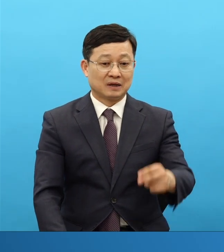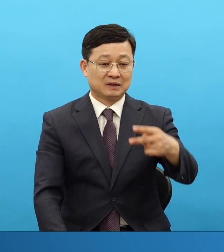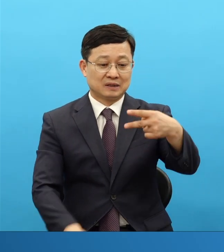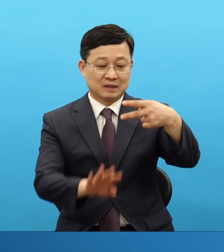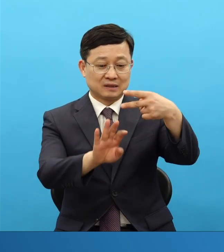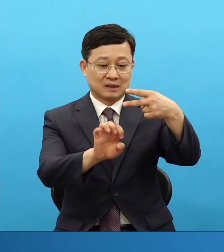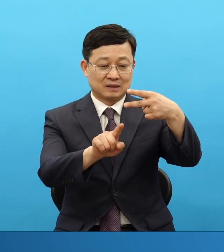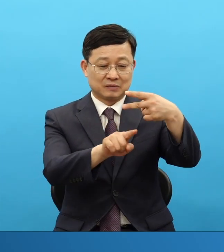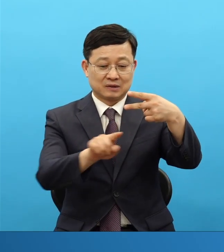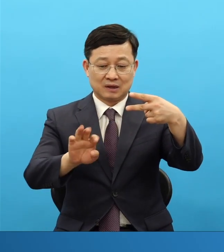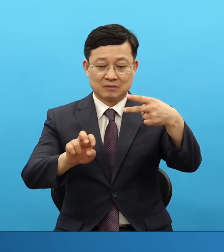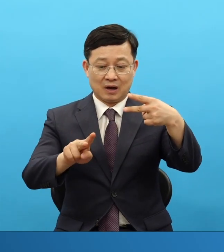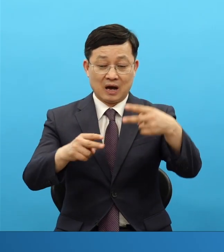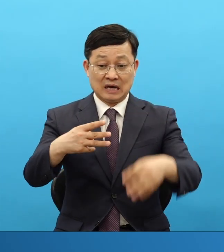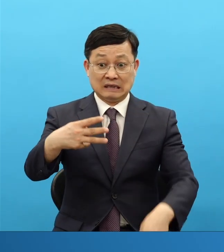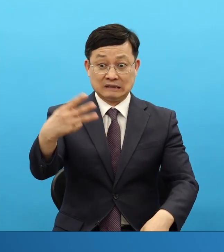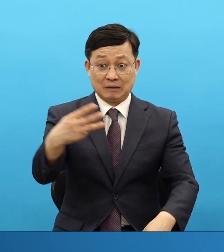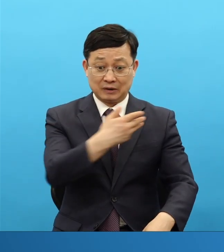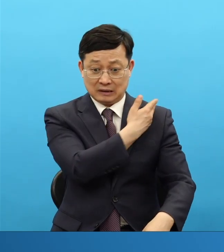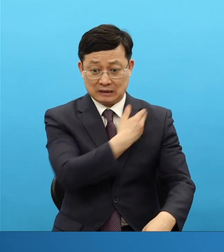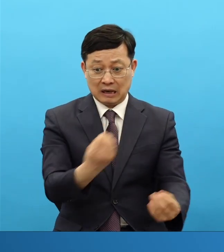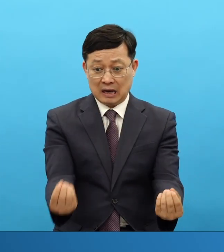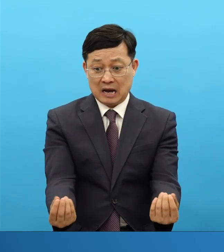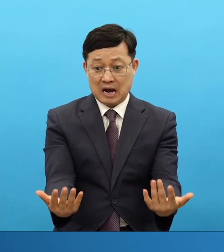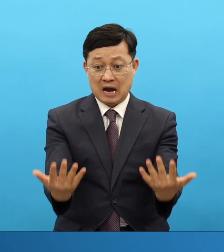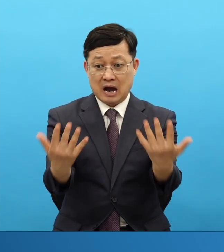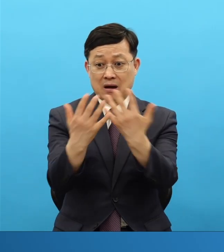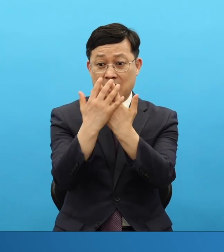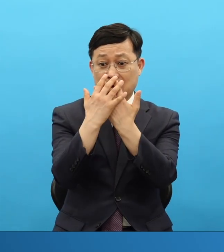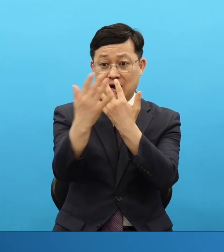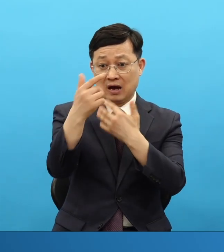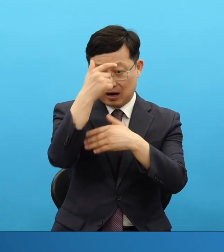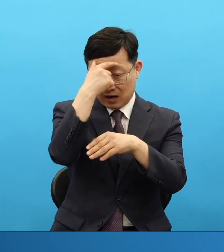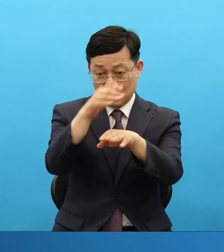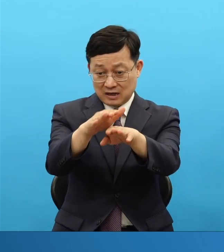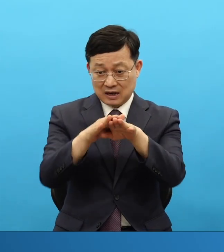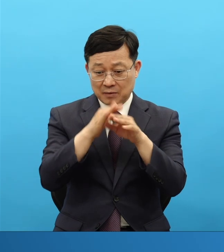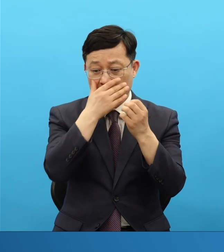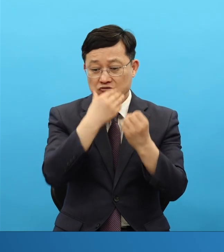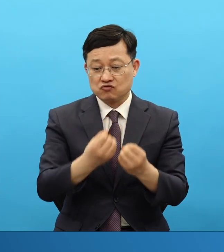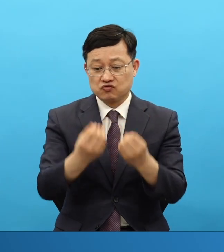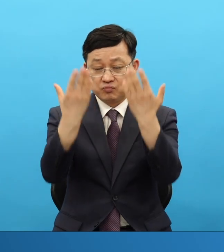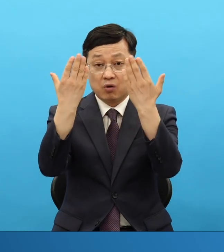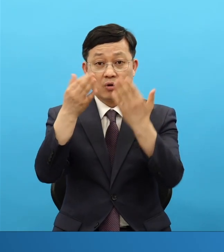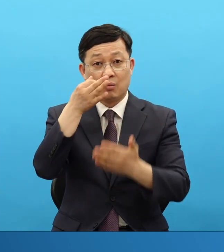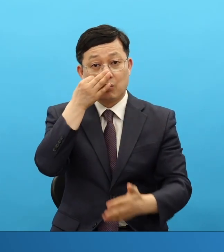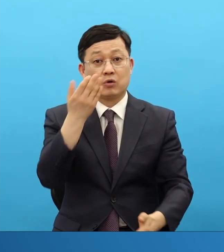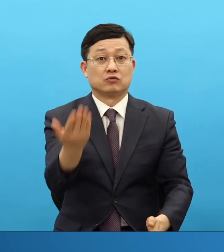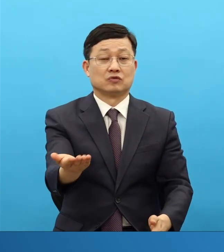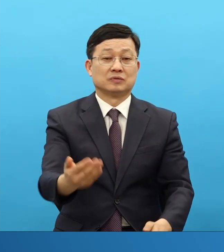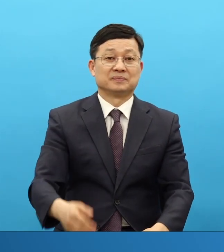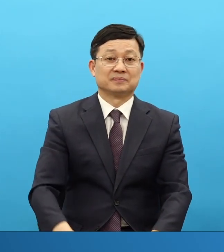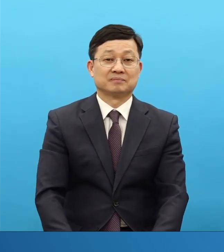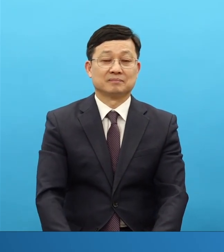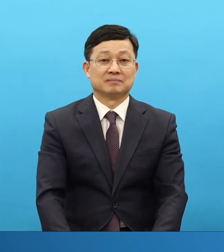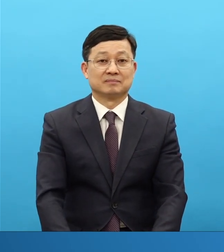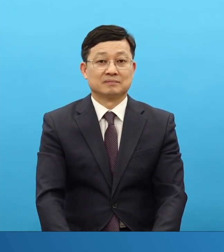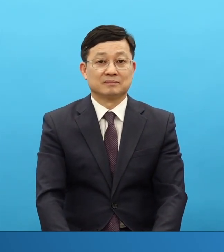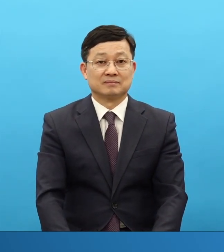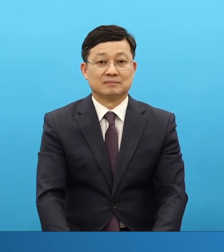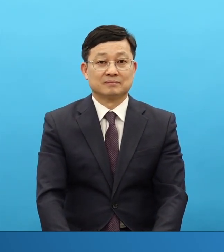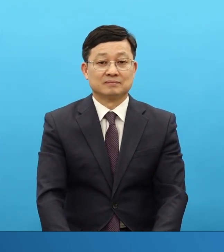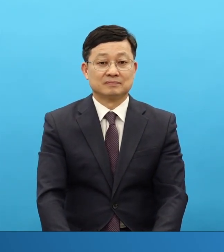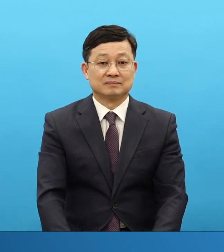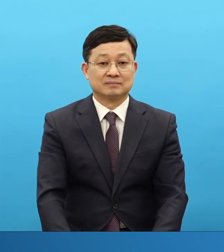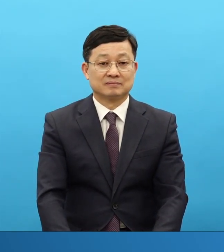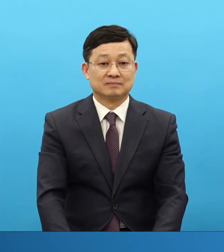제자가 모이면서요 예배의 축복을요 문을 열어서 보여주는 And 겁니다. God opened the doors and showed them the blessing of worship as 3,000 people gathered in